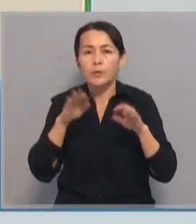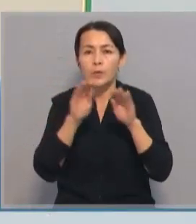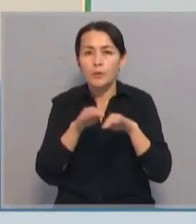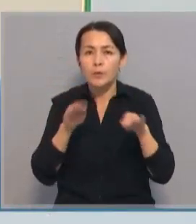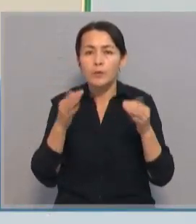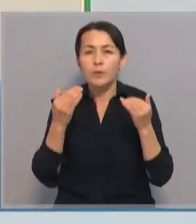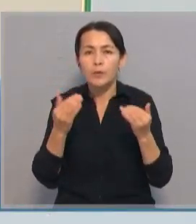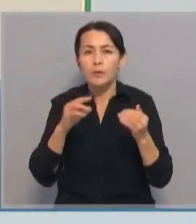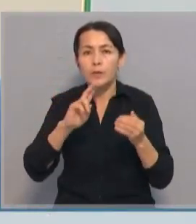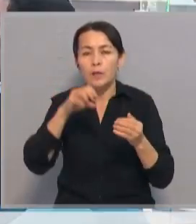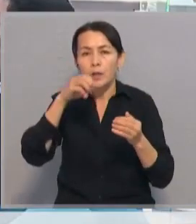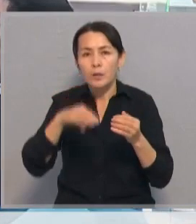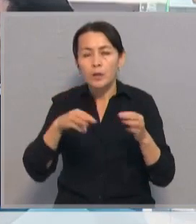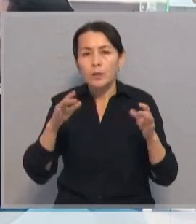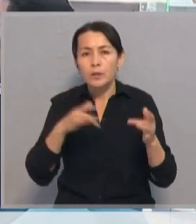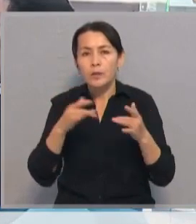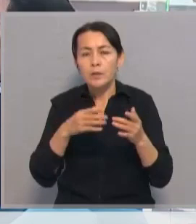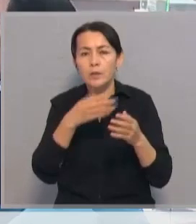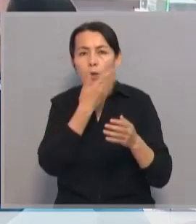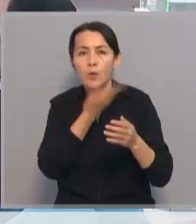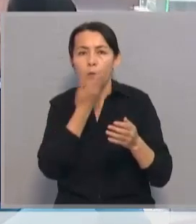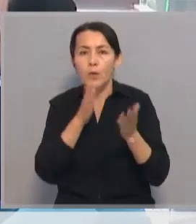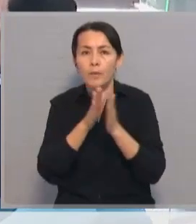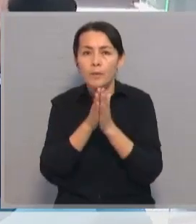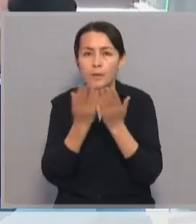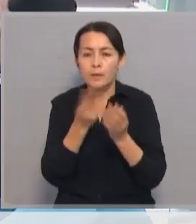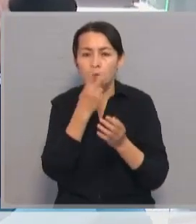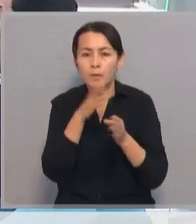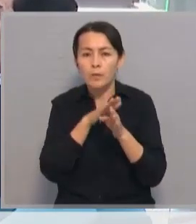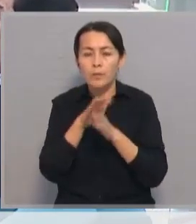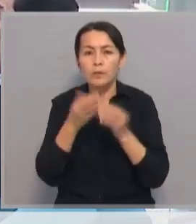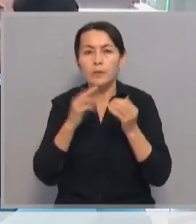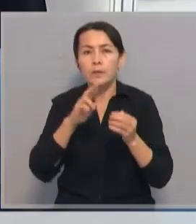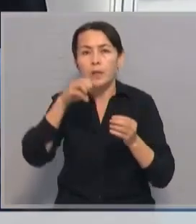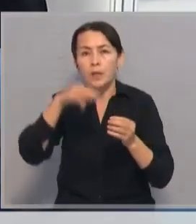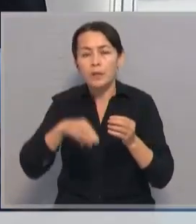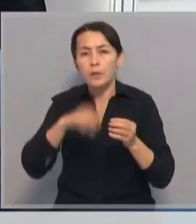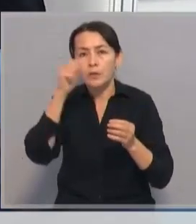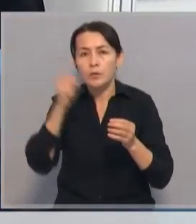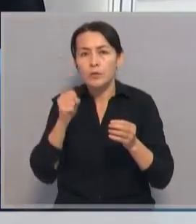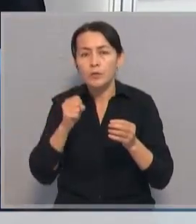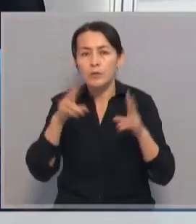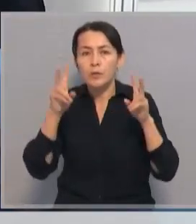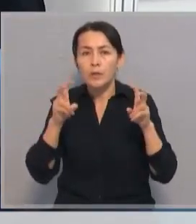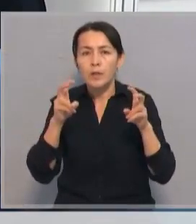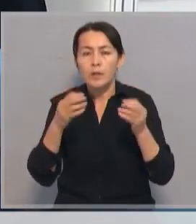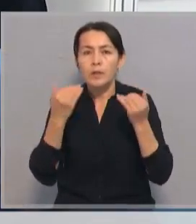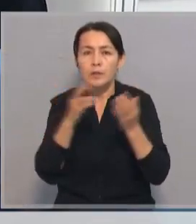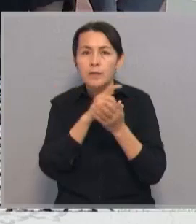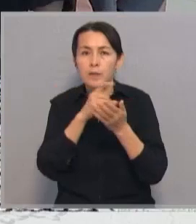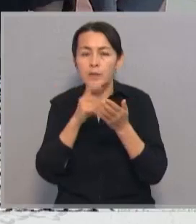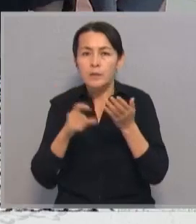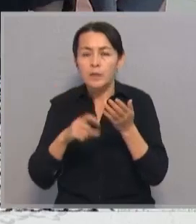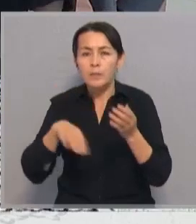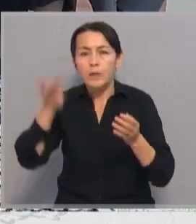студенттері Кемел Тоқаевтың шығармашылығынан үзінділер оқып, әдеби композиция орындады. Кемел Тоқаев соғыс тақырыбына арналған сүбелі шығармалармен